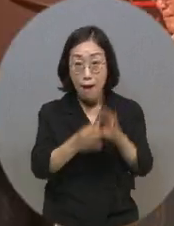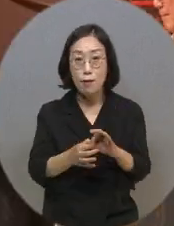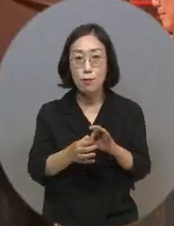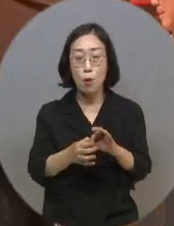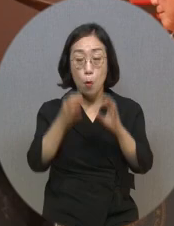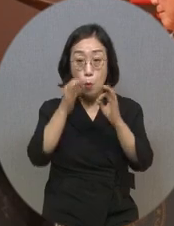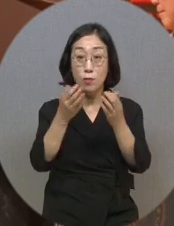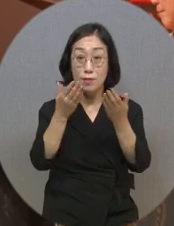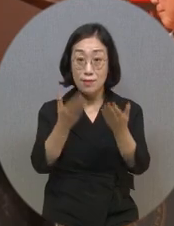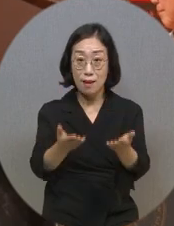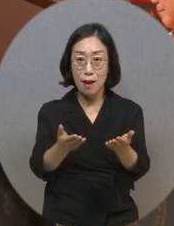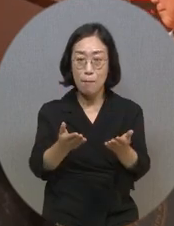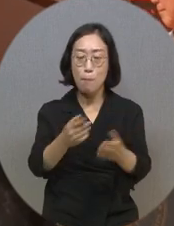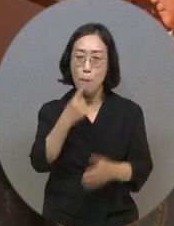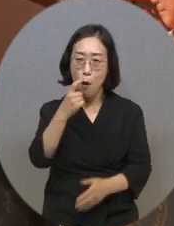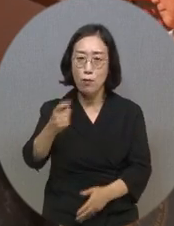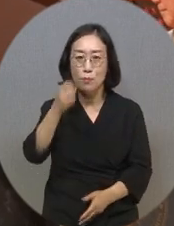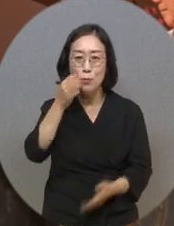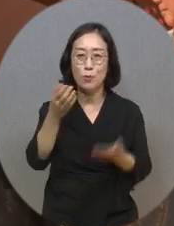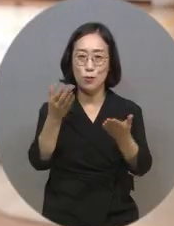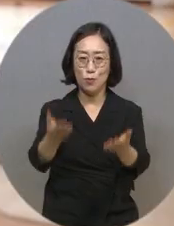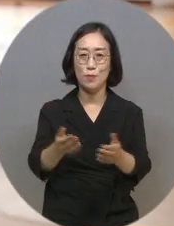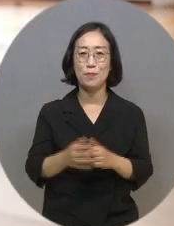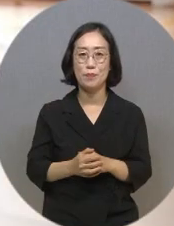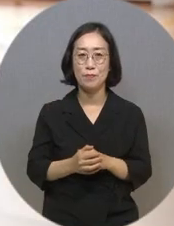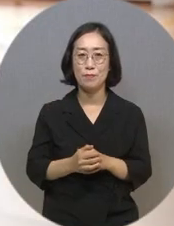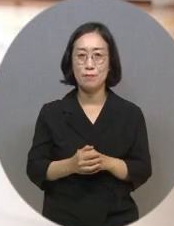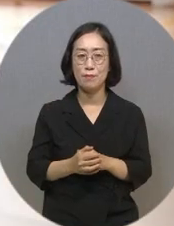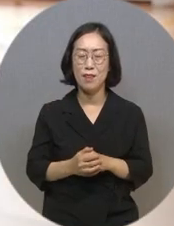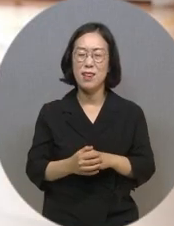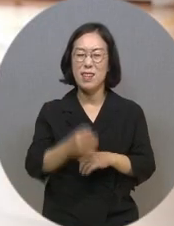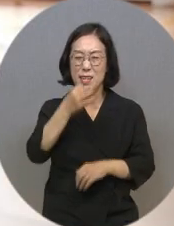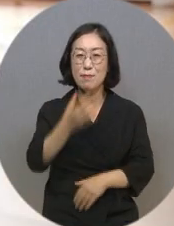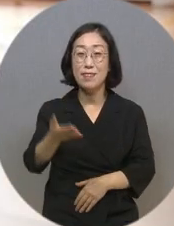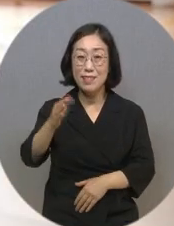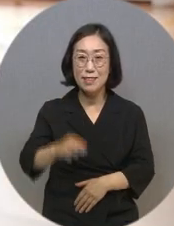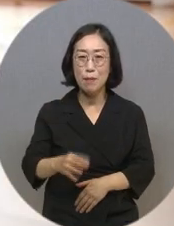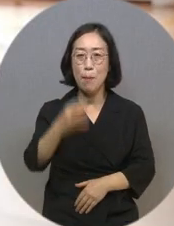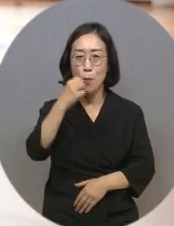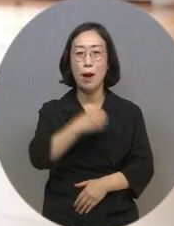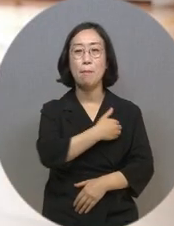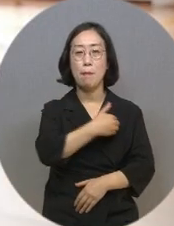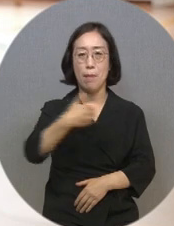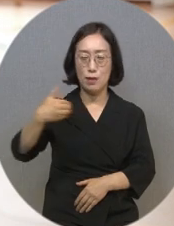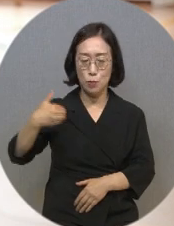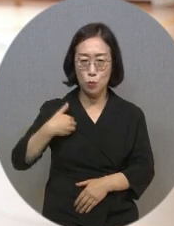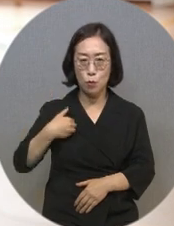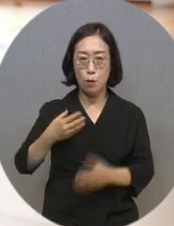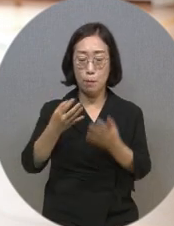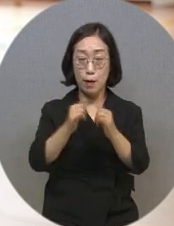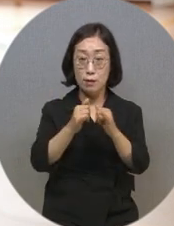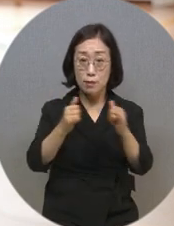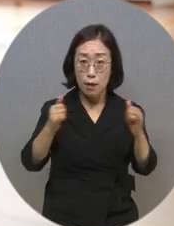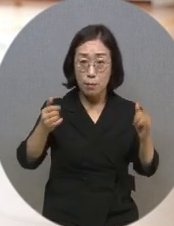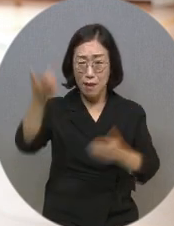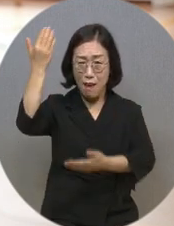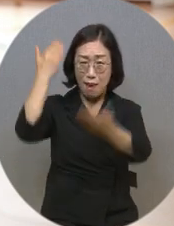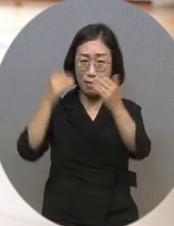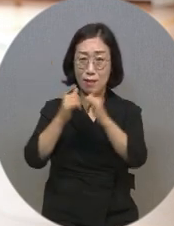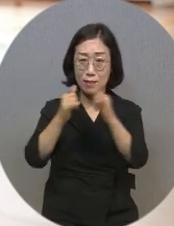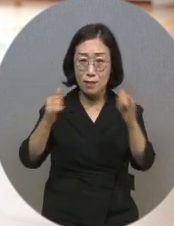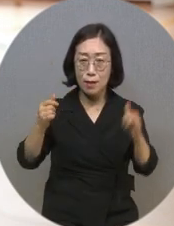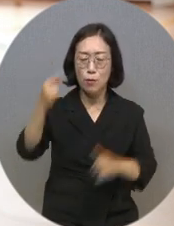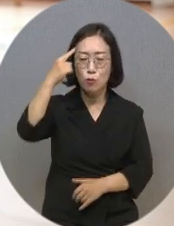관객들에게 선보였 고생은 되지만 보람 느끼고 많은 명령들을